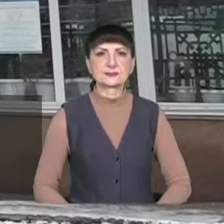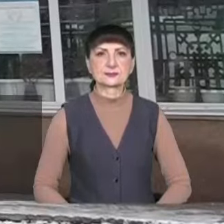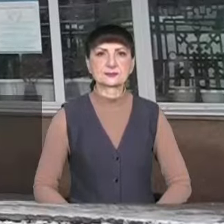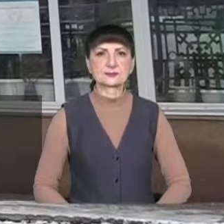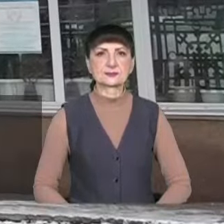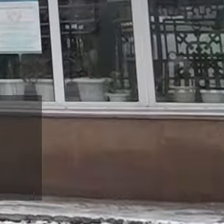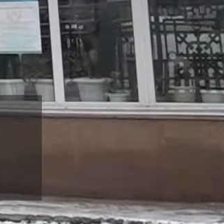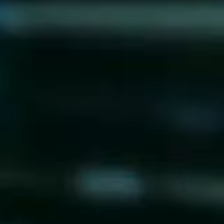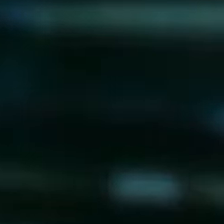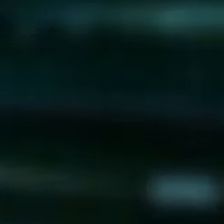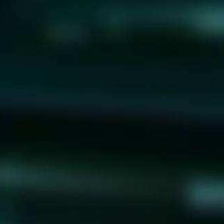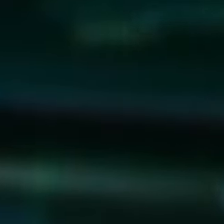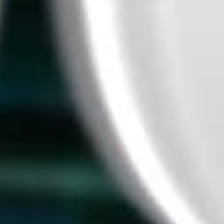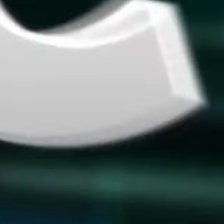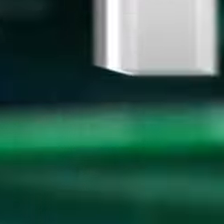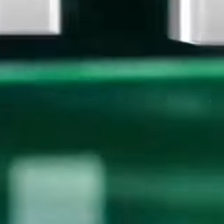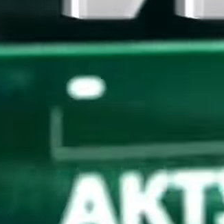телеканал Алматы.